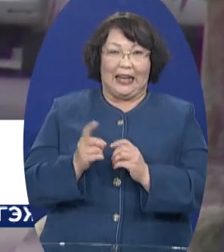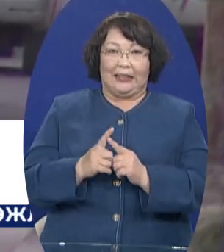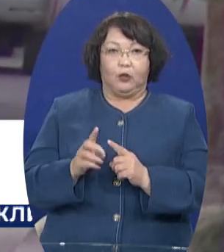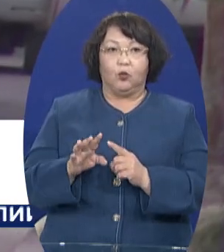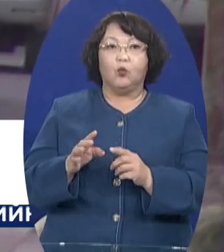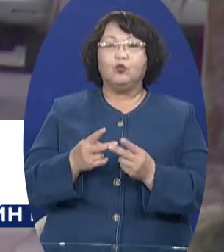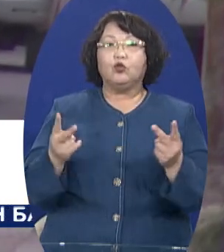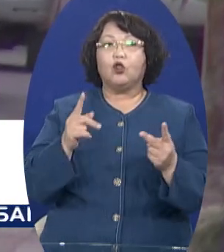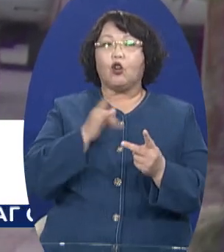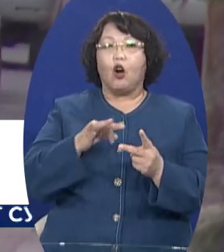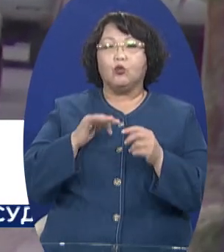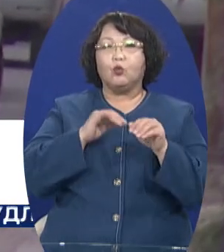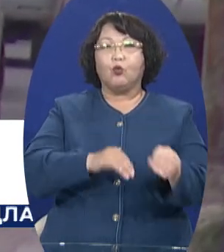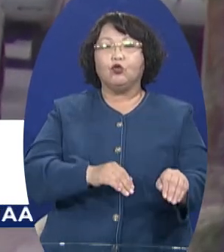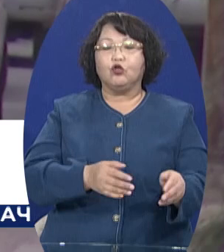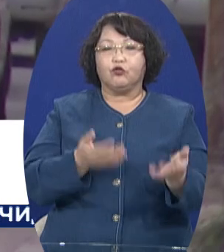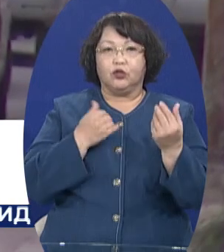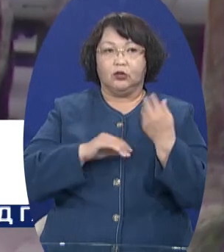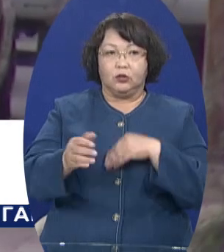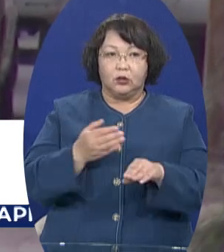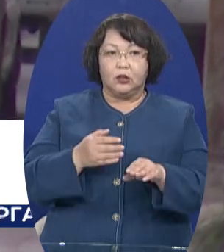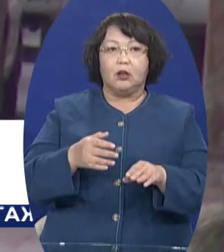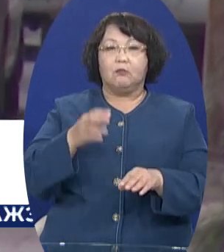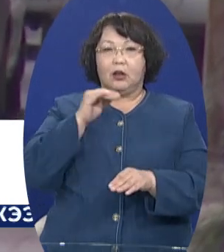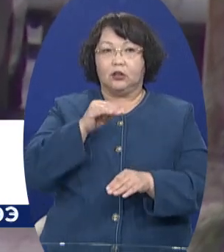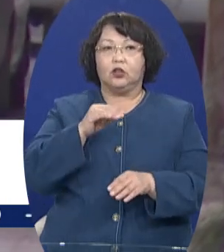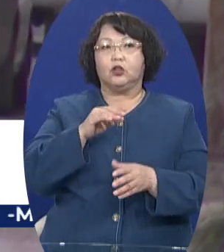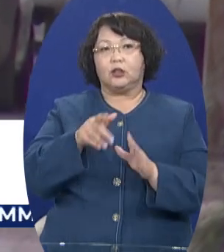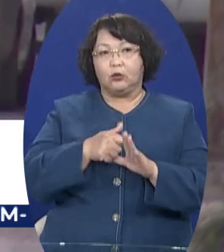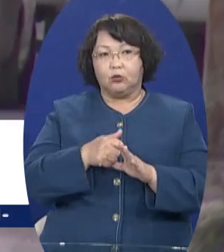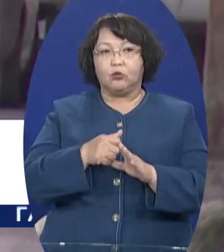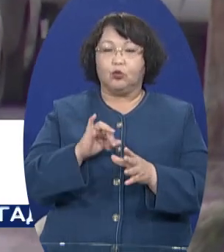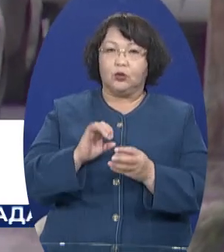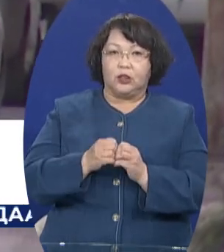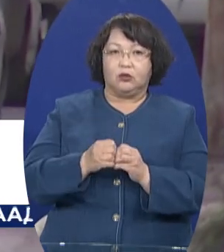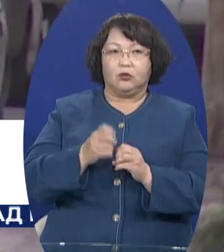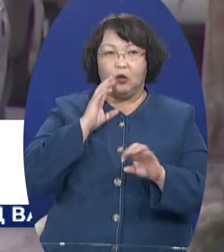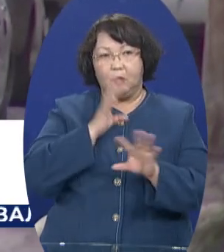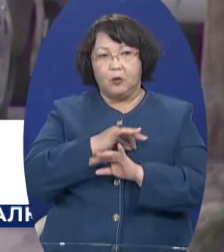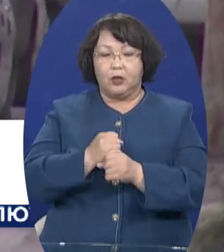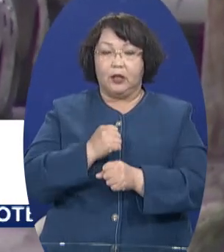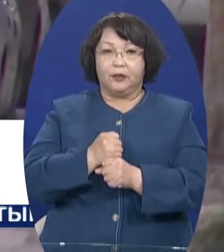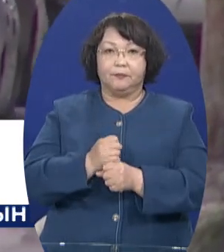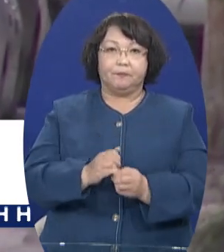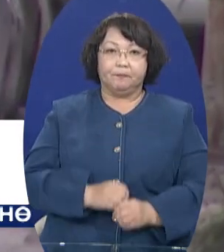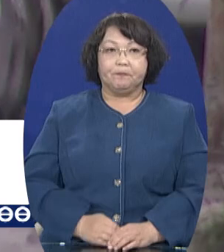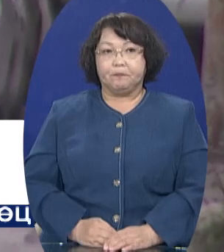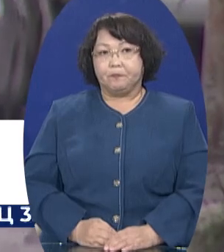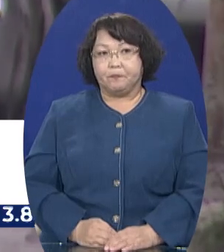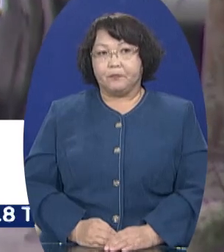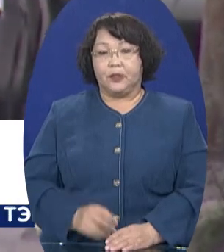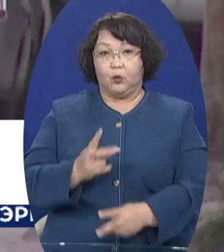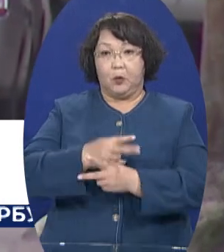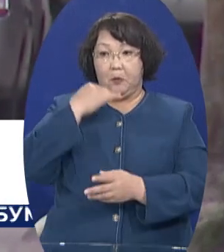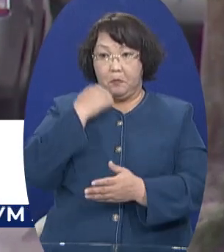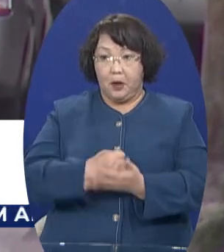яраа төвжирлийн эсрэг хууль гаргах автсан машин гэсний төлбөр, машин талбайтай татвар зэрэг асуудлыг иж бүрнээр нь авч үзнэ гэсэн ийм зүйлийг бол хэлж байгаа юм аа. За энэ хууль болсноор